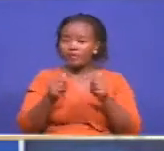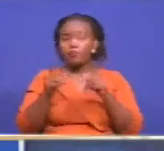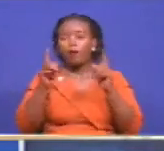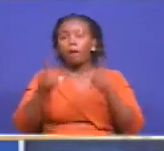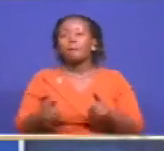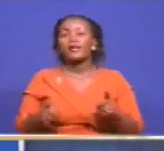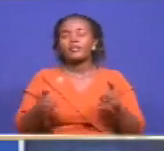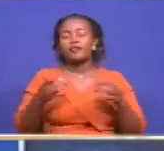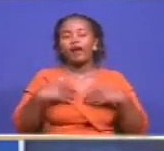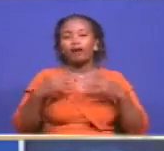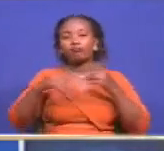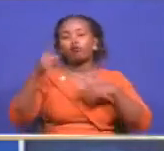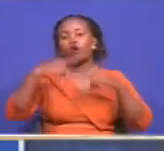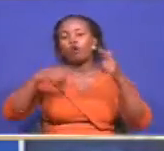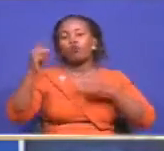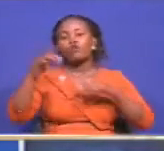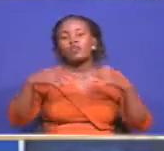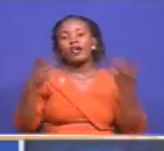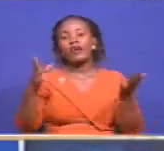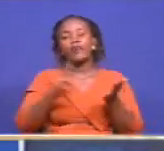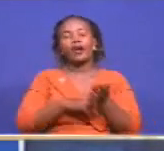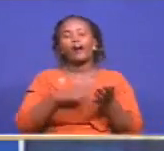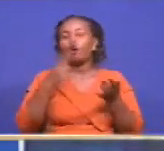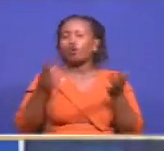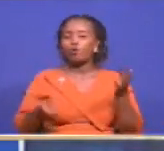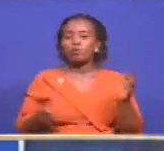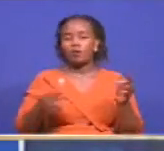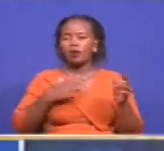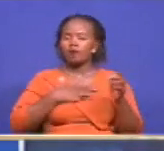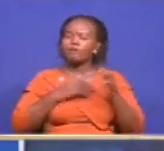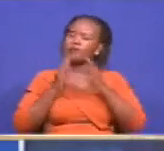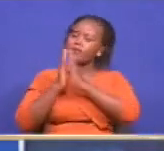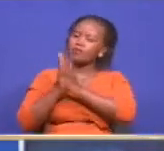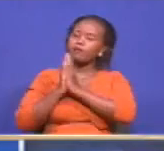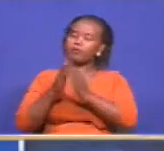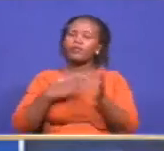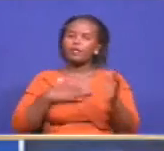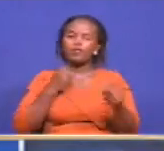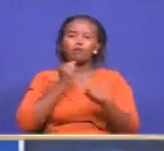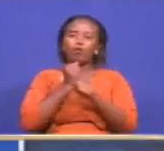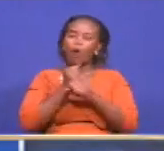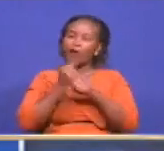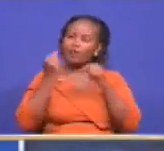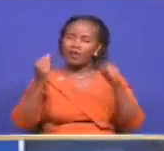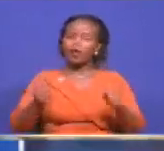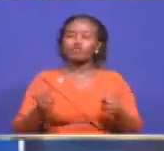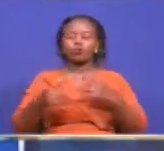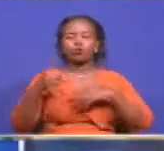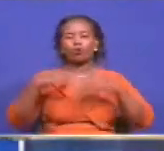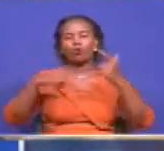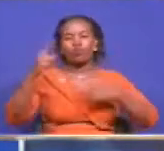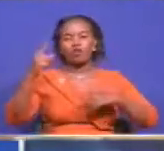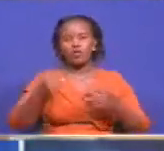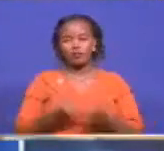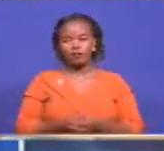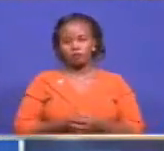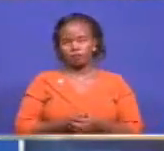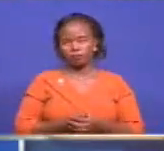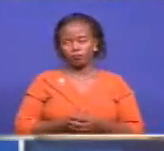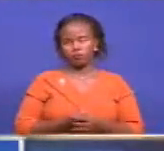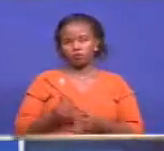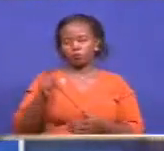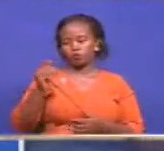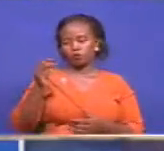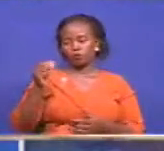mshindi apatikane na mshindi apatikane na naomba sana nimejitahidi nimekuwa na trainia nikitaka kuwa mshindi. The Tokyo Olympics